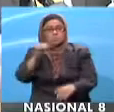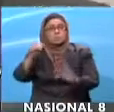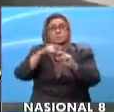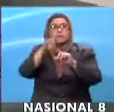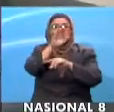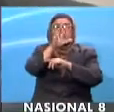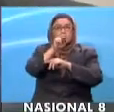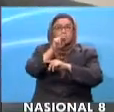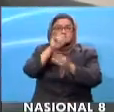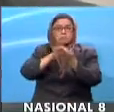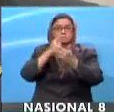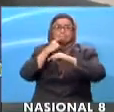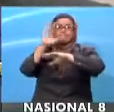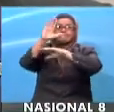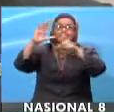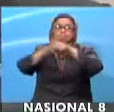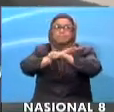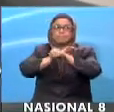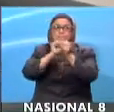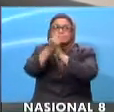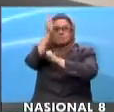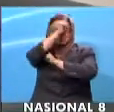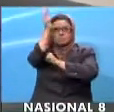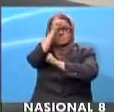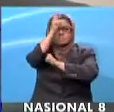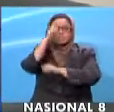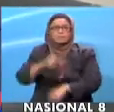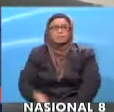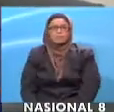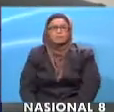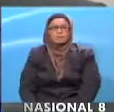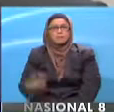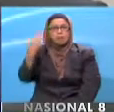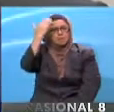oleh kerajaan tertulis anibatch.me